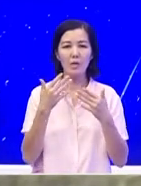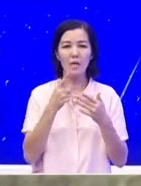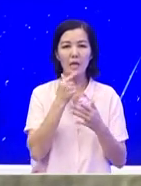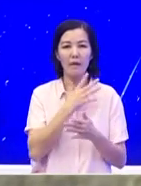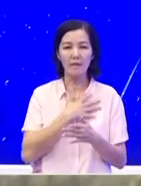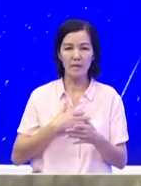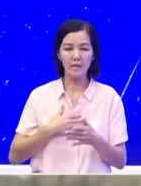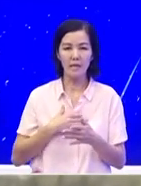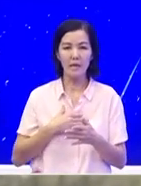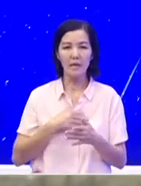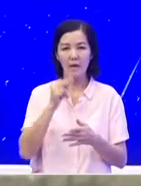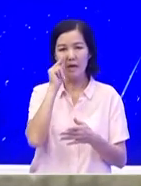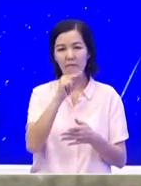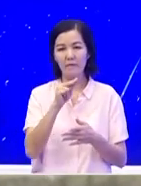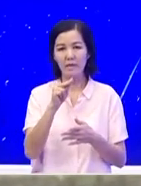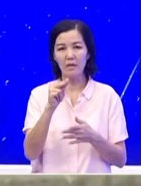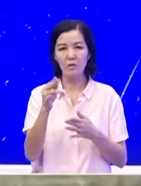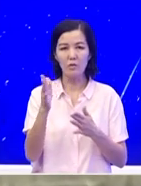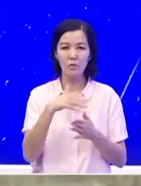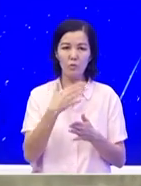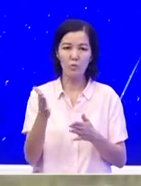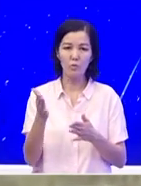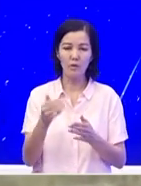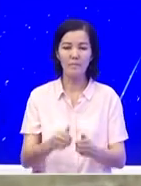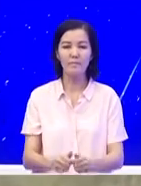Обе стороны обвиняют друг друга в провокациях.